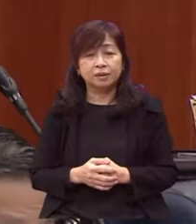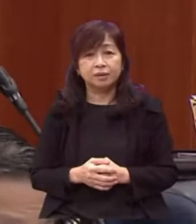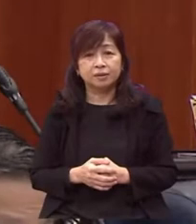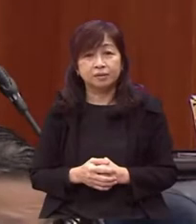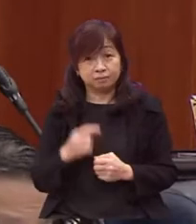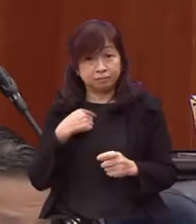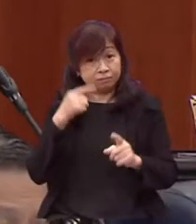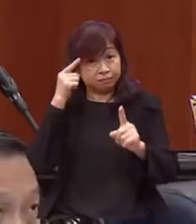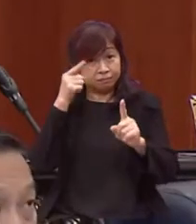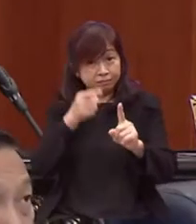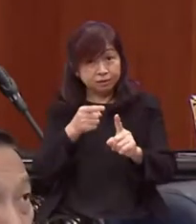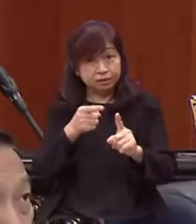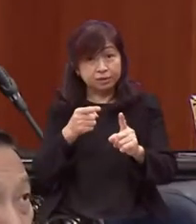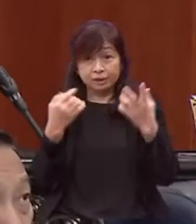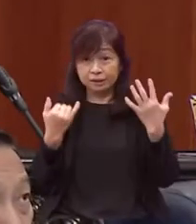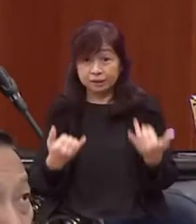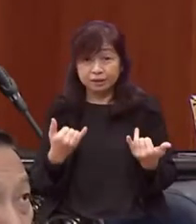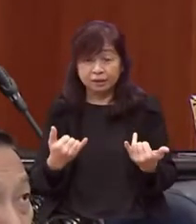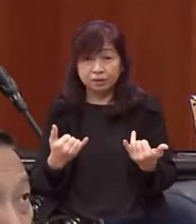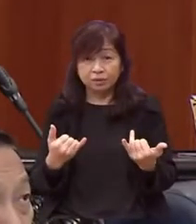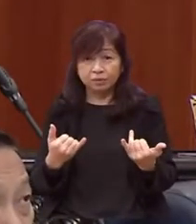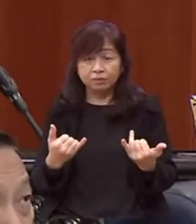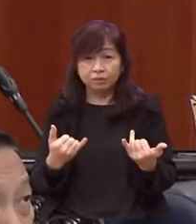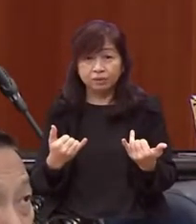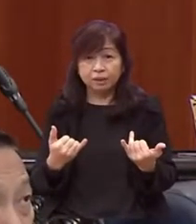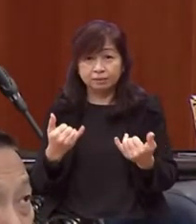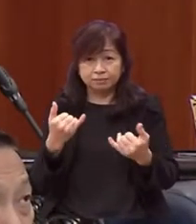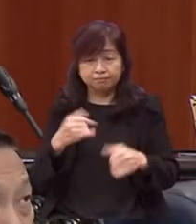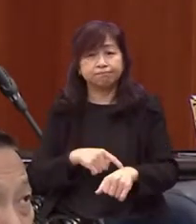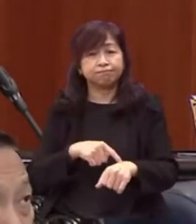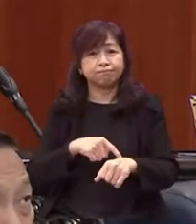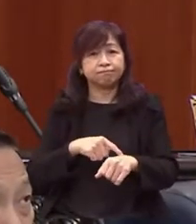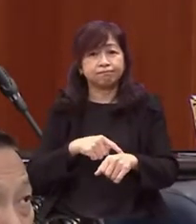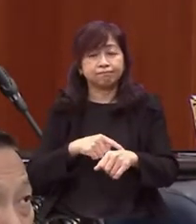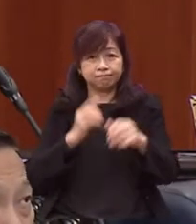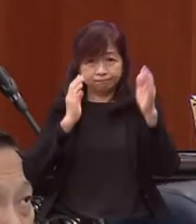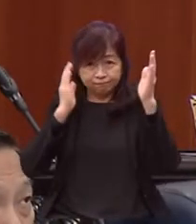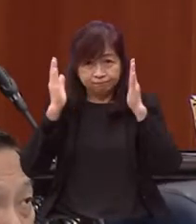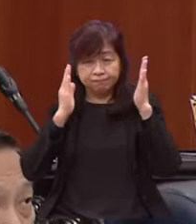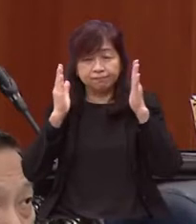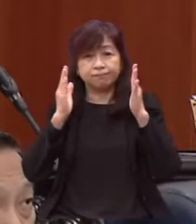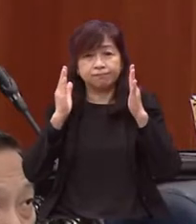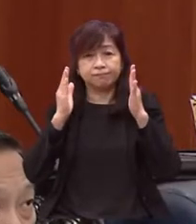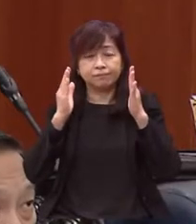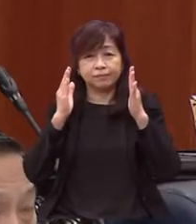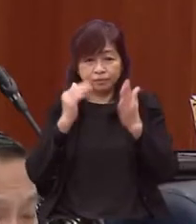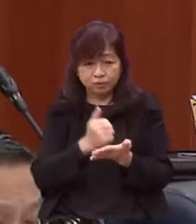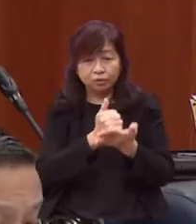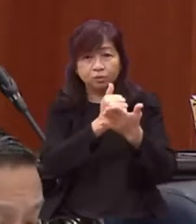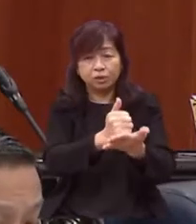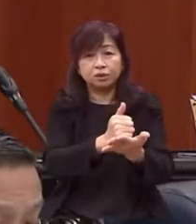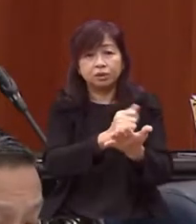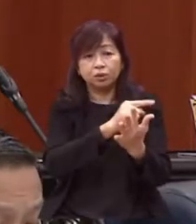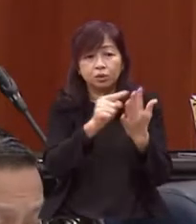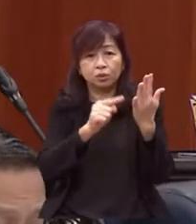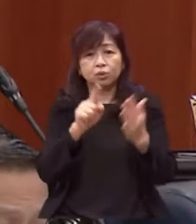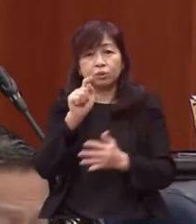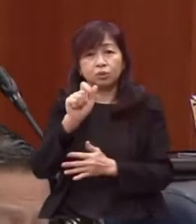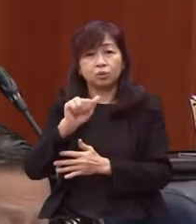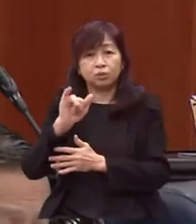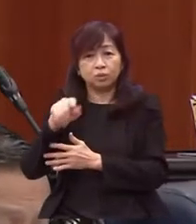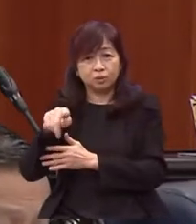sudah sampailah masa kerajaan untuk membantu hasil subtitting untuk diberikan tenaga semula